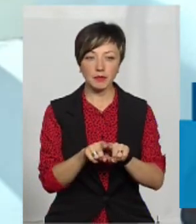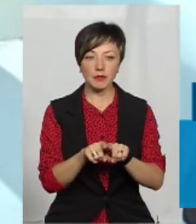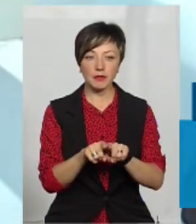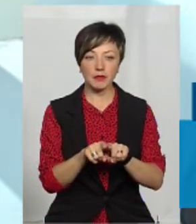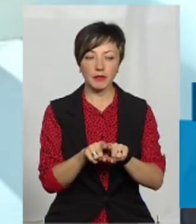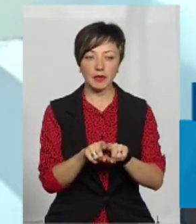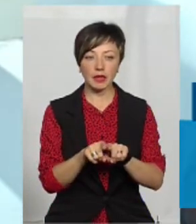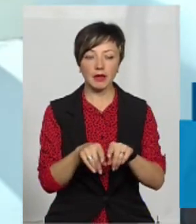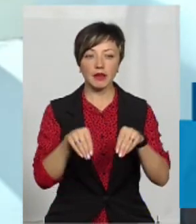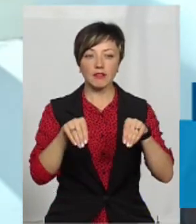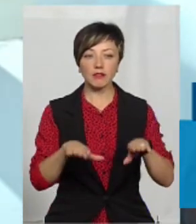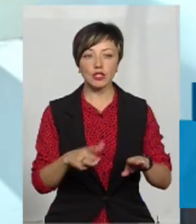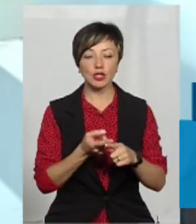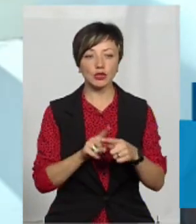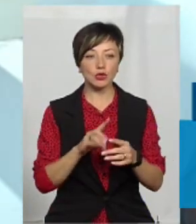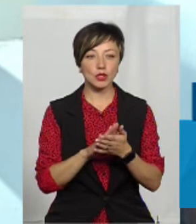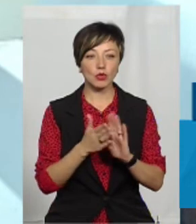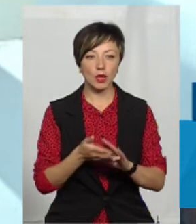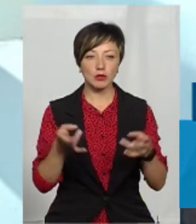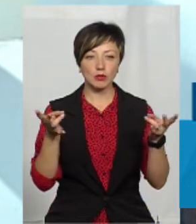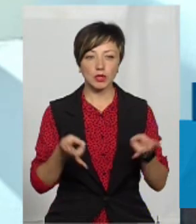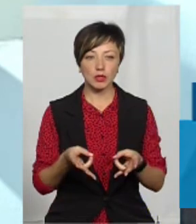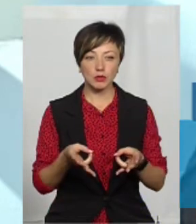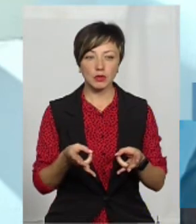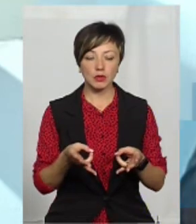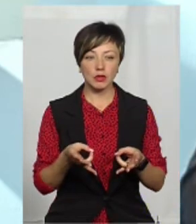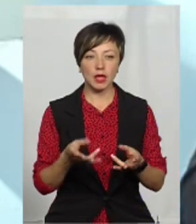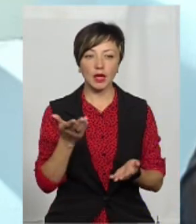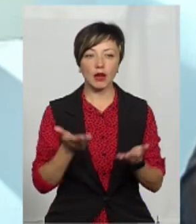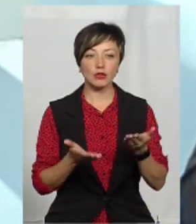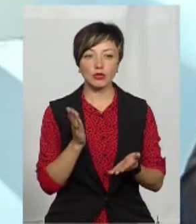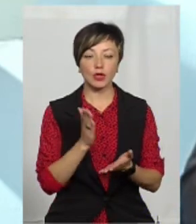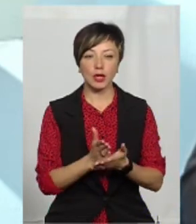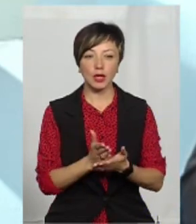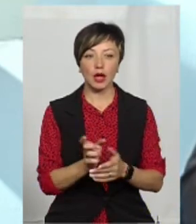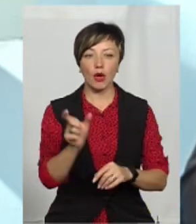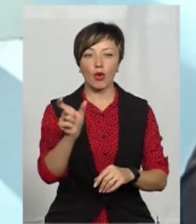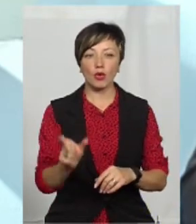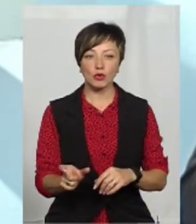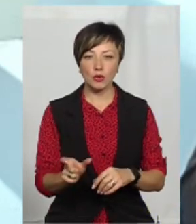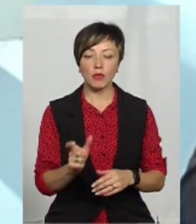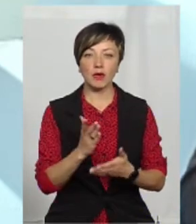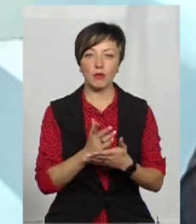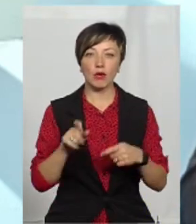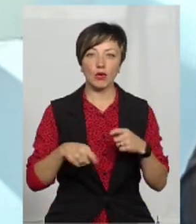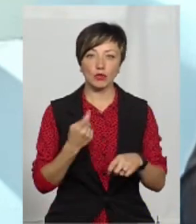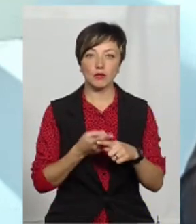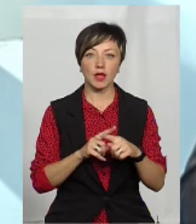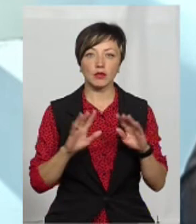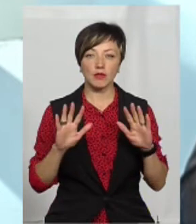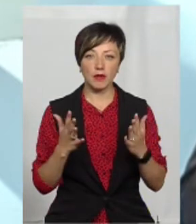щоб вирішити цю ситуацію, це потрібно, якщо є особа, чиї правопорушення в даному випадку